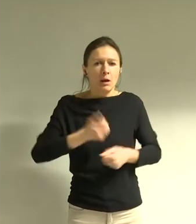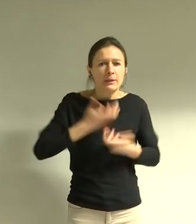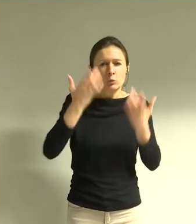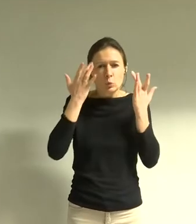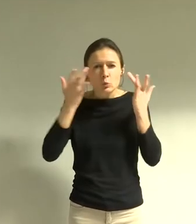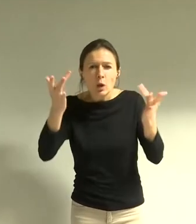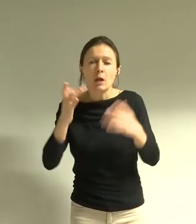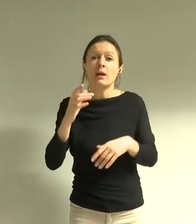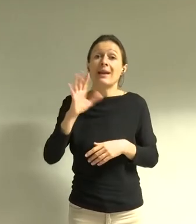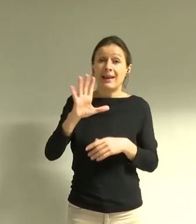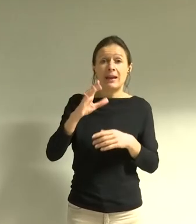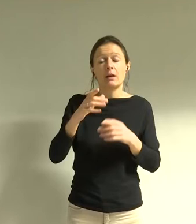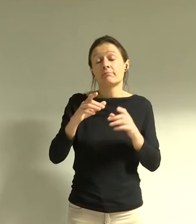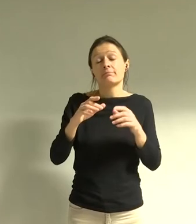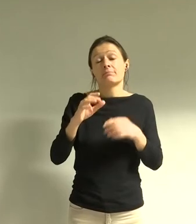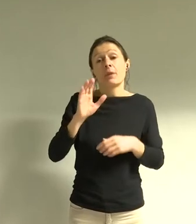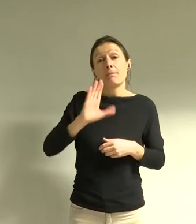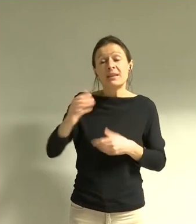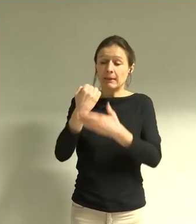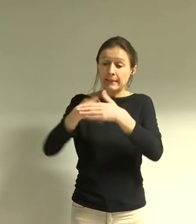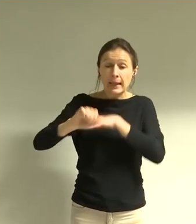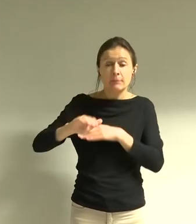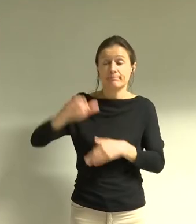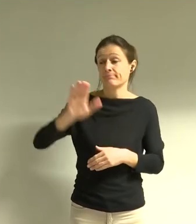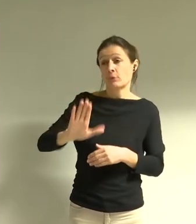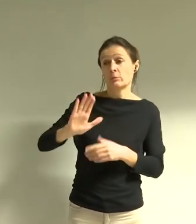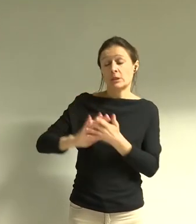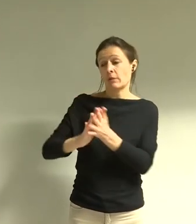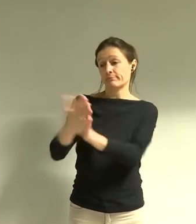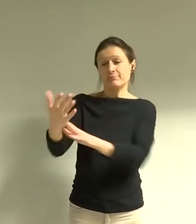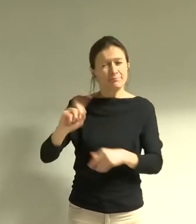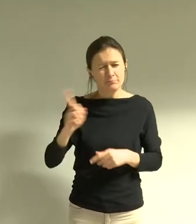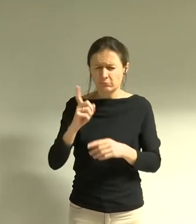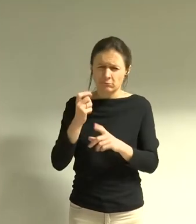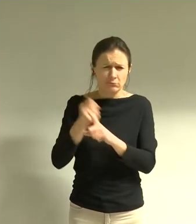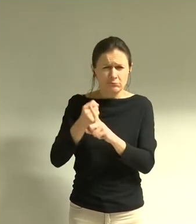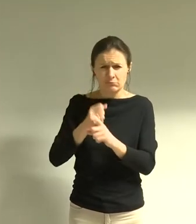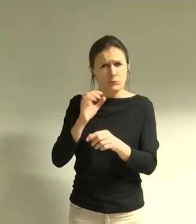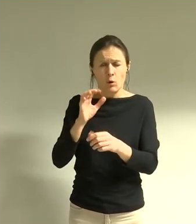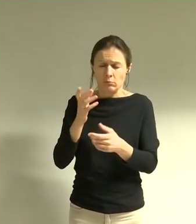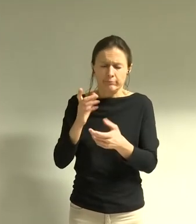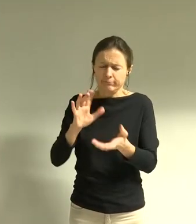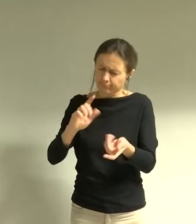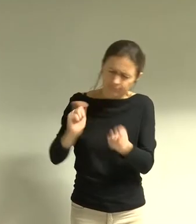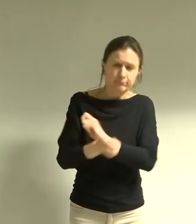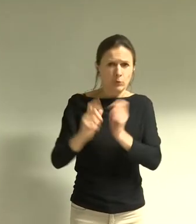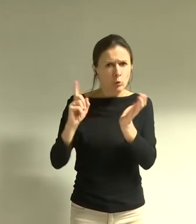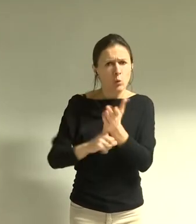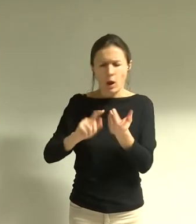déterminismes sociaux et ainsi de permettre à chaque grenobloise et grenoblois de jouir pleinement de sa citoyenneté et d'y